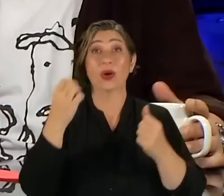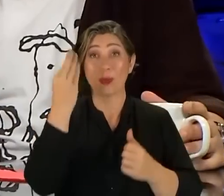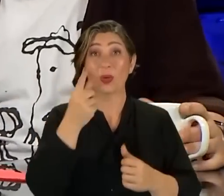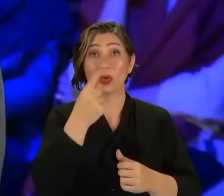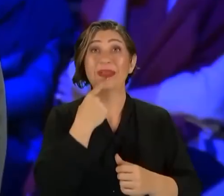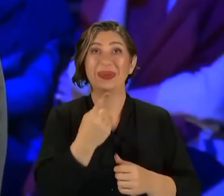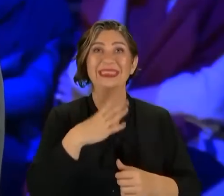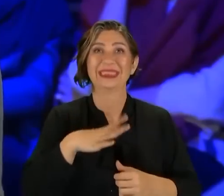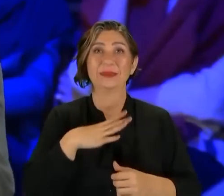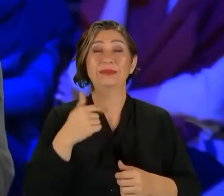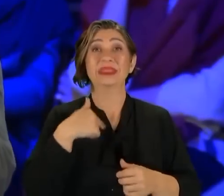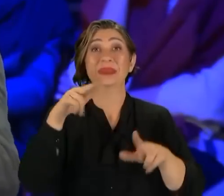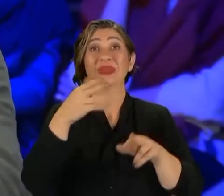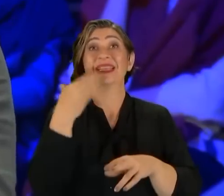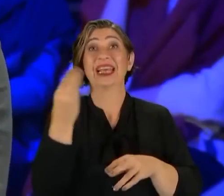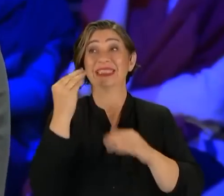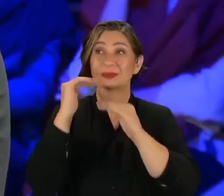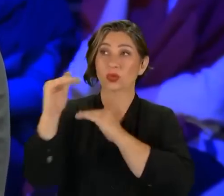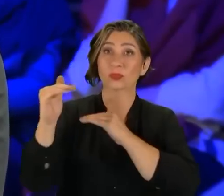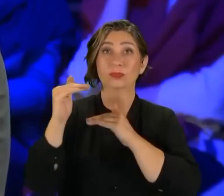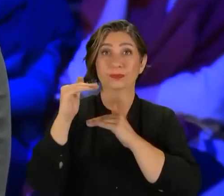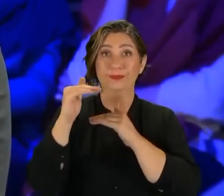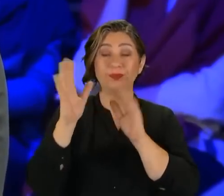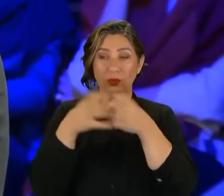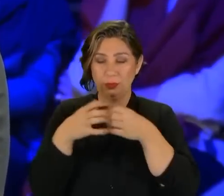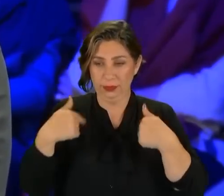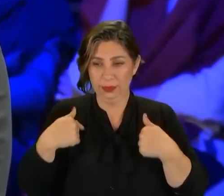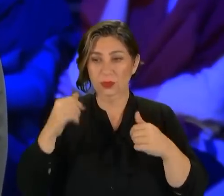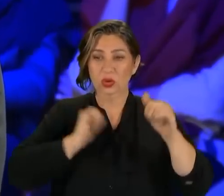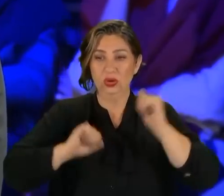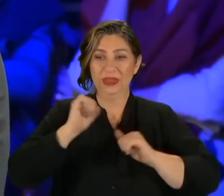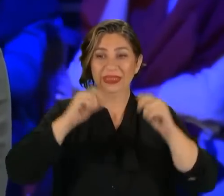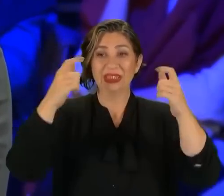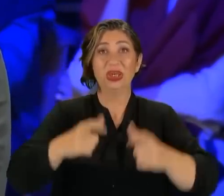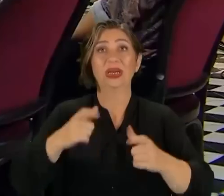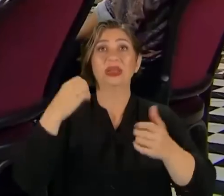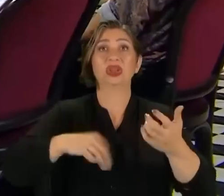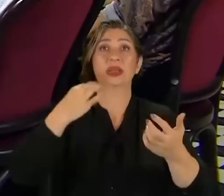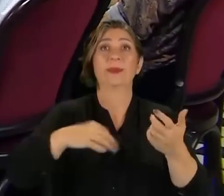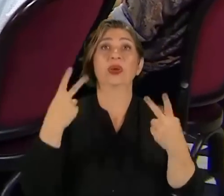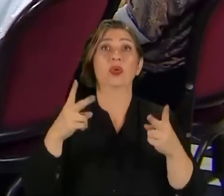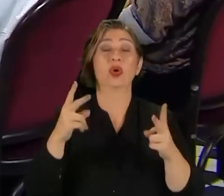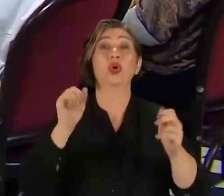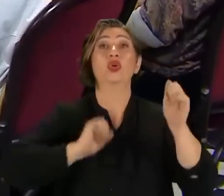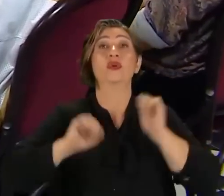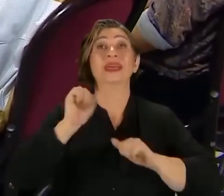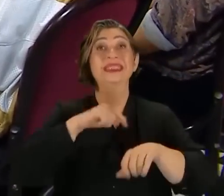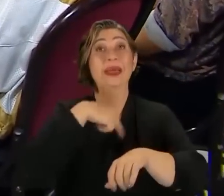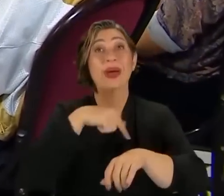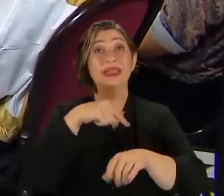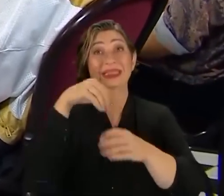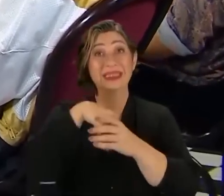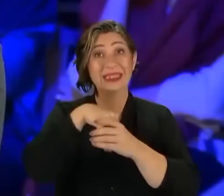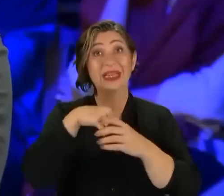bahsettiğim oydu zaten. Şimdi bizim gibi genç nesile hitap eden gruplar sadece üniversite şehirlerinde çalabiliyor. Hmm. Ve üniversite sezonları